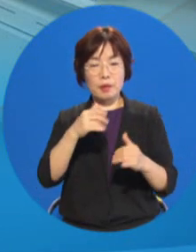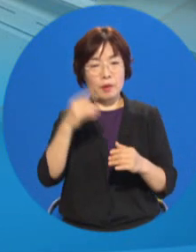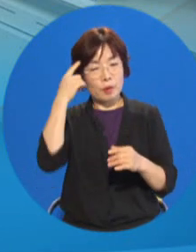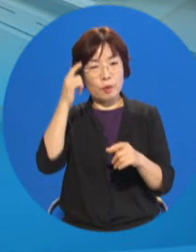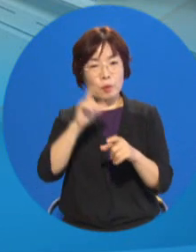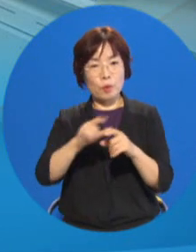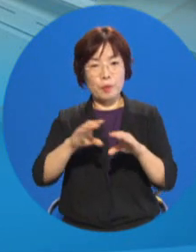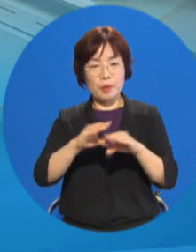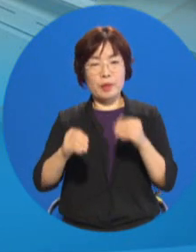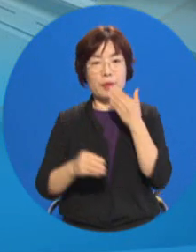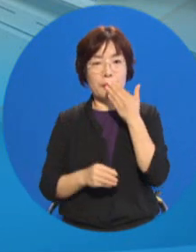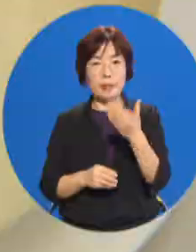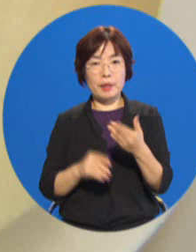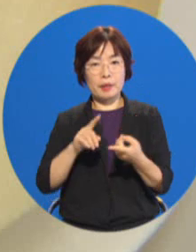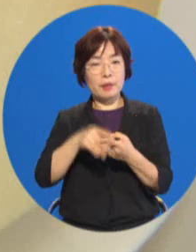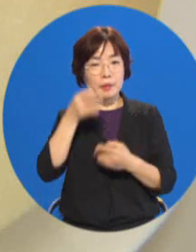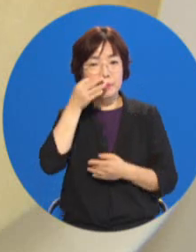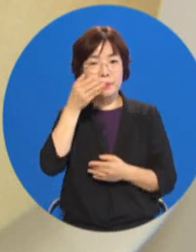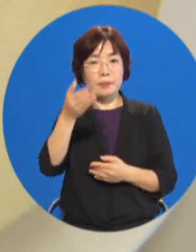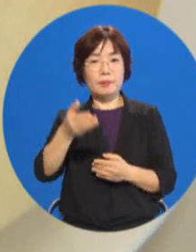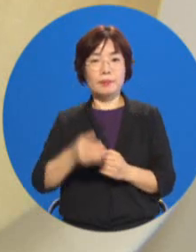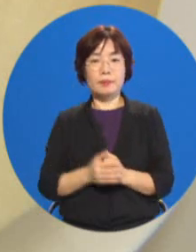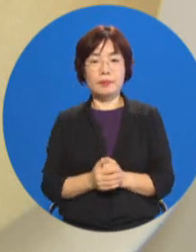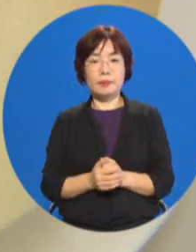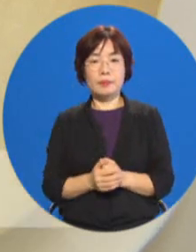문현철 기자가 취재했습니다.